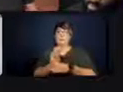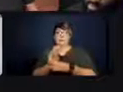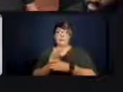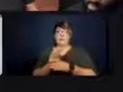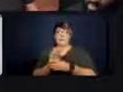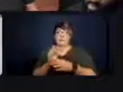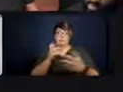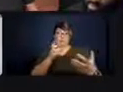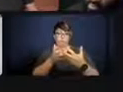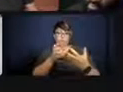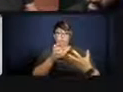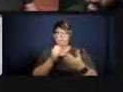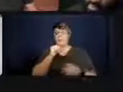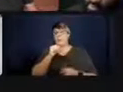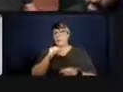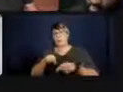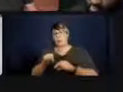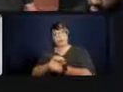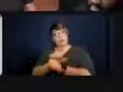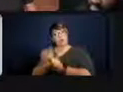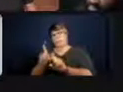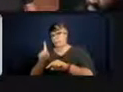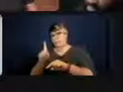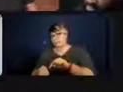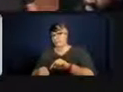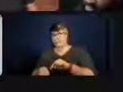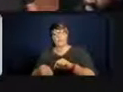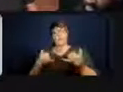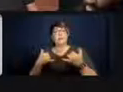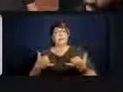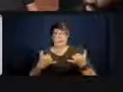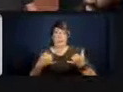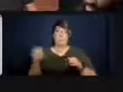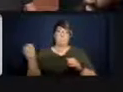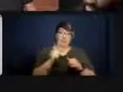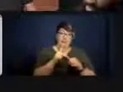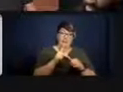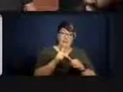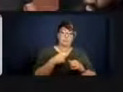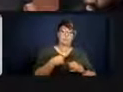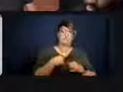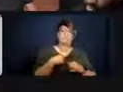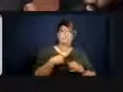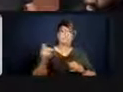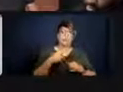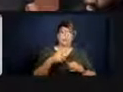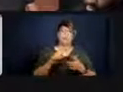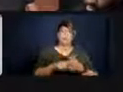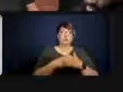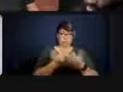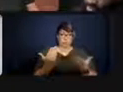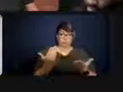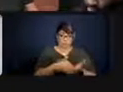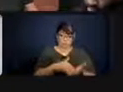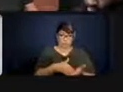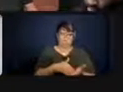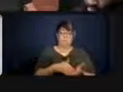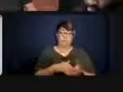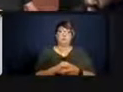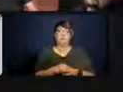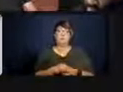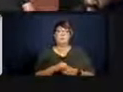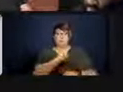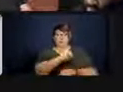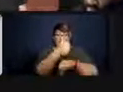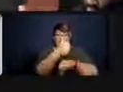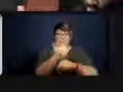شركاء العمل لأننا خلال جائحة كوفيد لم نتمكن من زيارة هؤلاء الشركاء، ولكن الآن سنتمكن من